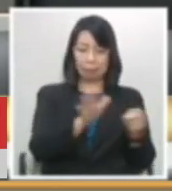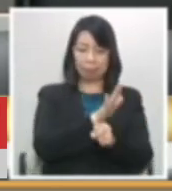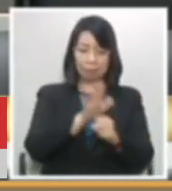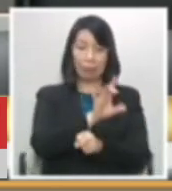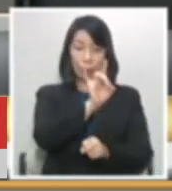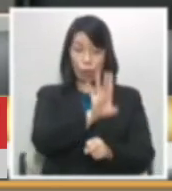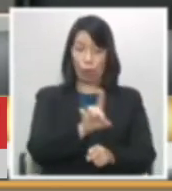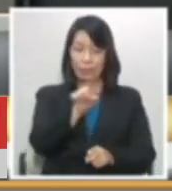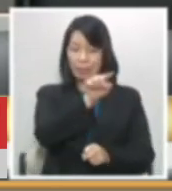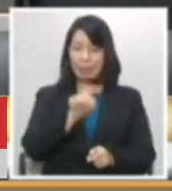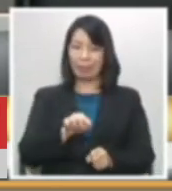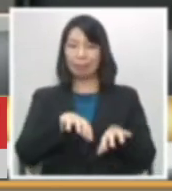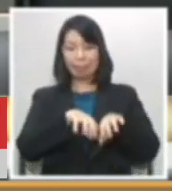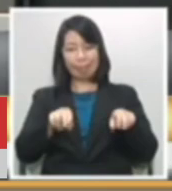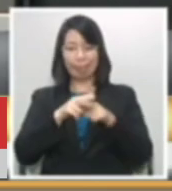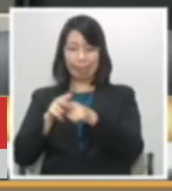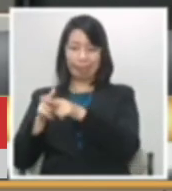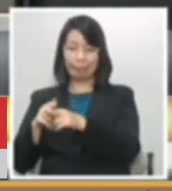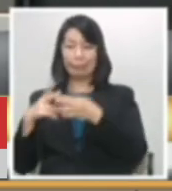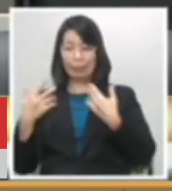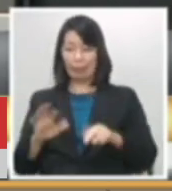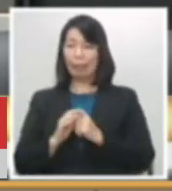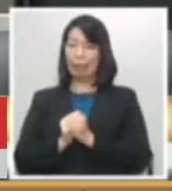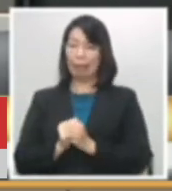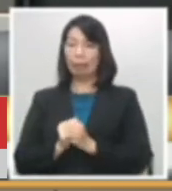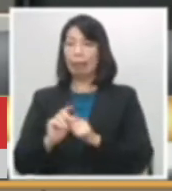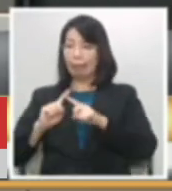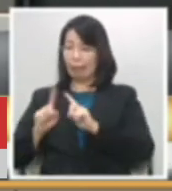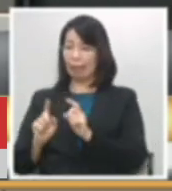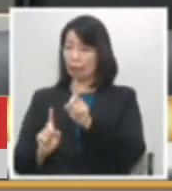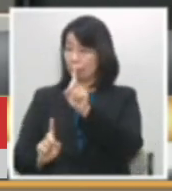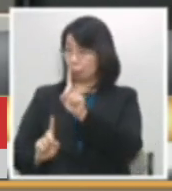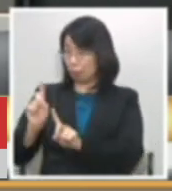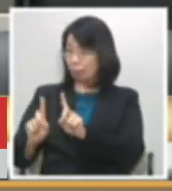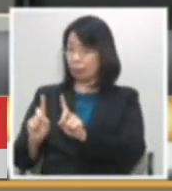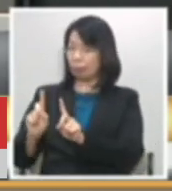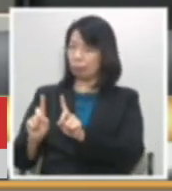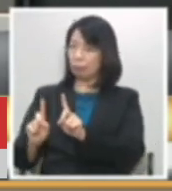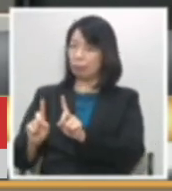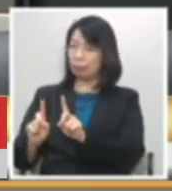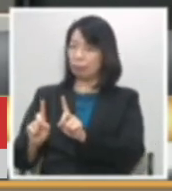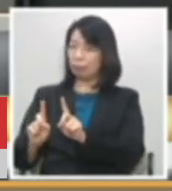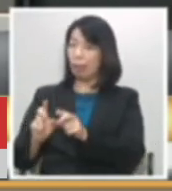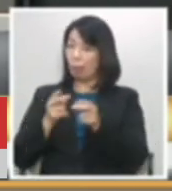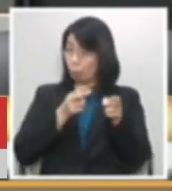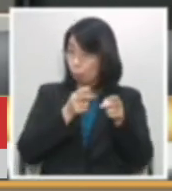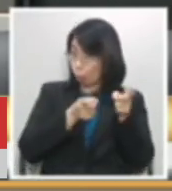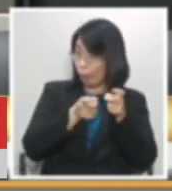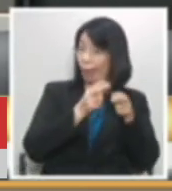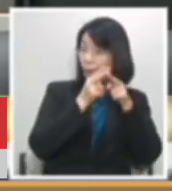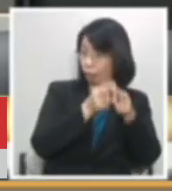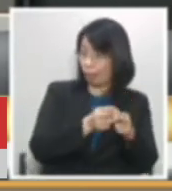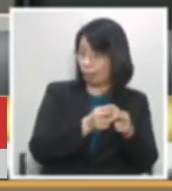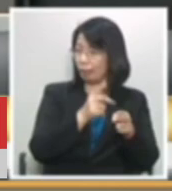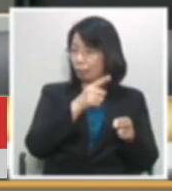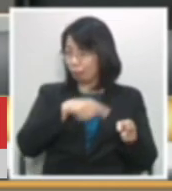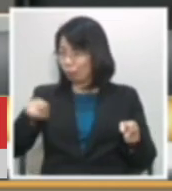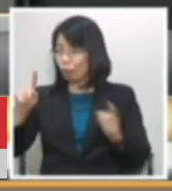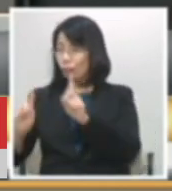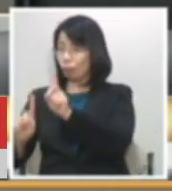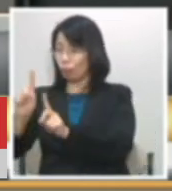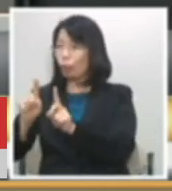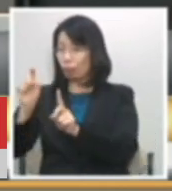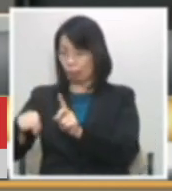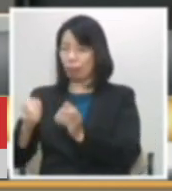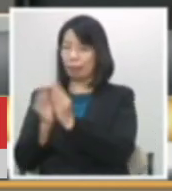100% แล้วก็กำหนดคุณภาพไว้ที่ 60% นั่นหมายความว่าโรงเรียนในสังกัดการศึกษาขั้นพื้นฐานประมาณเกือบ 40,000